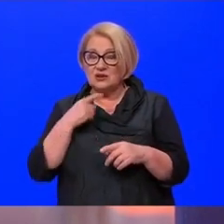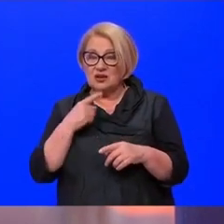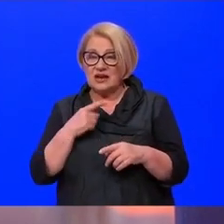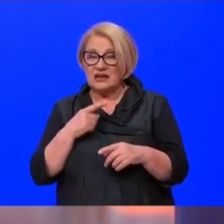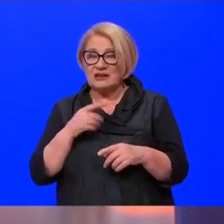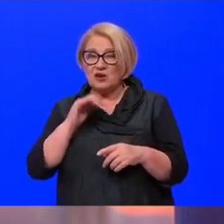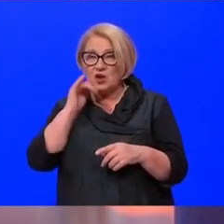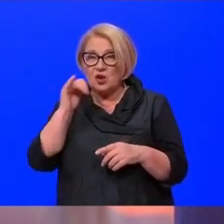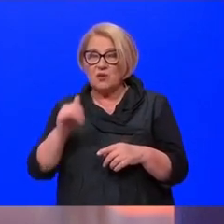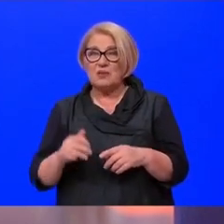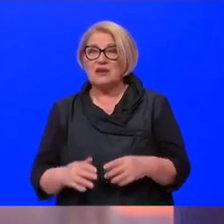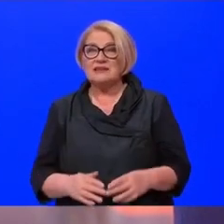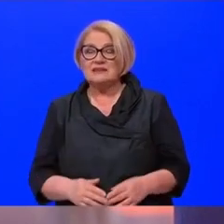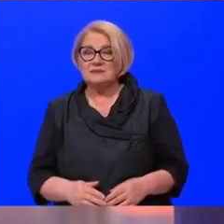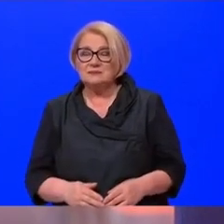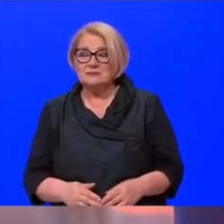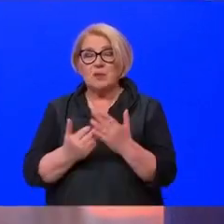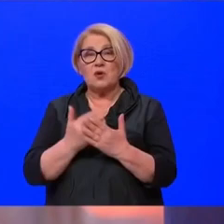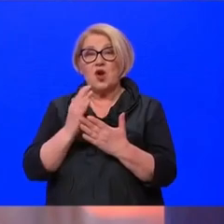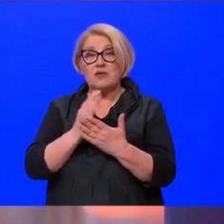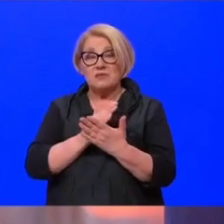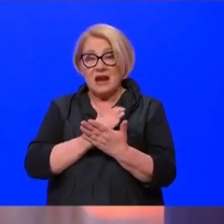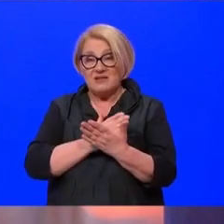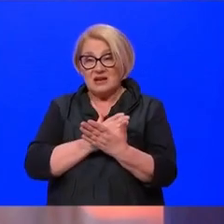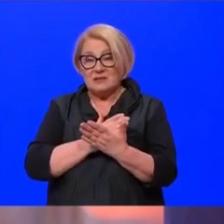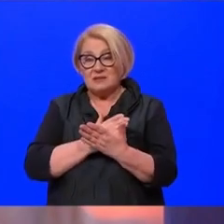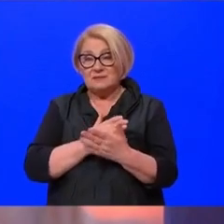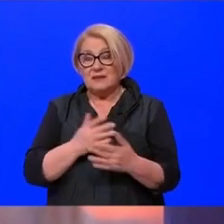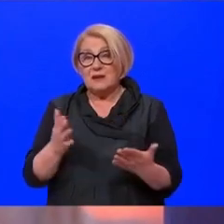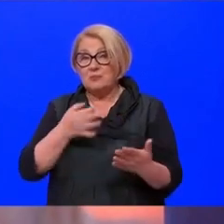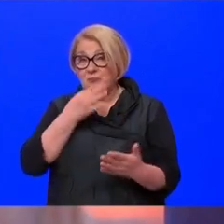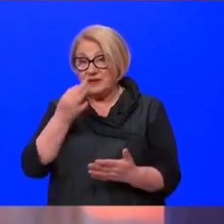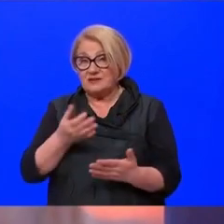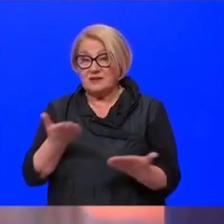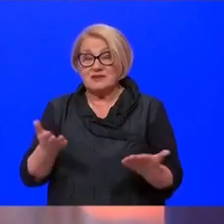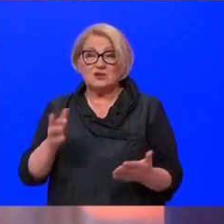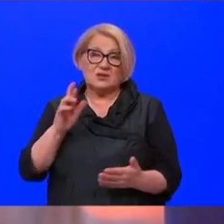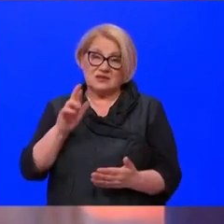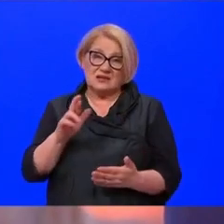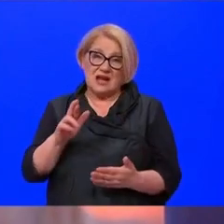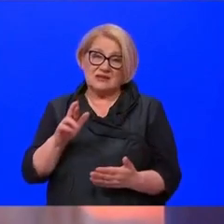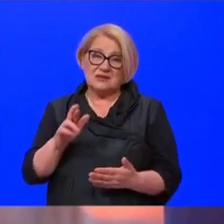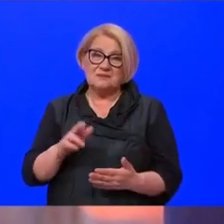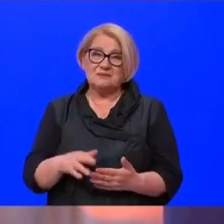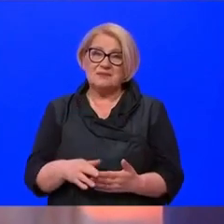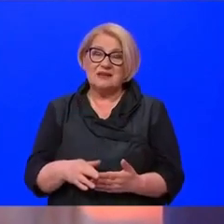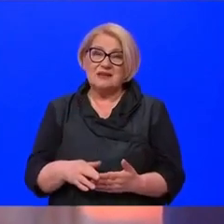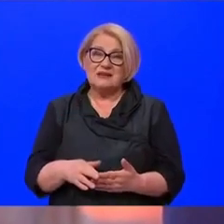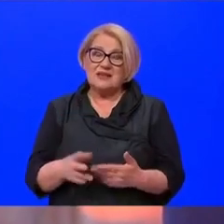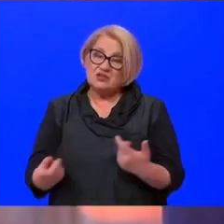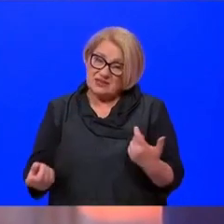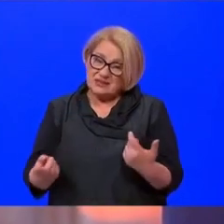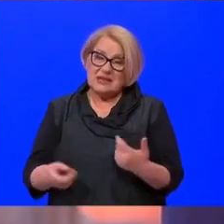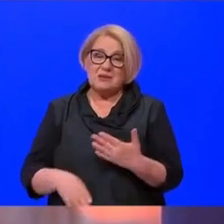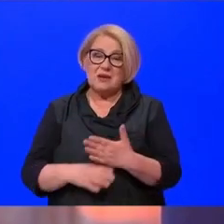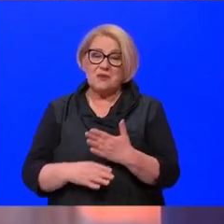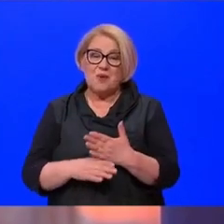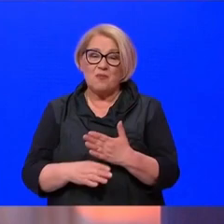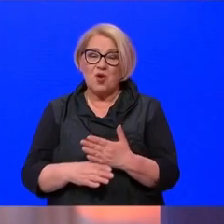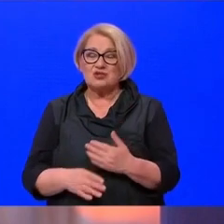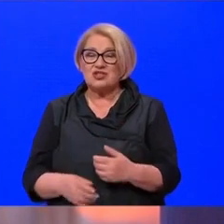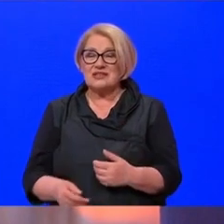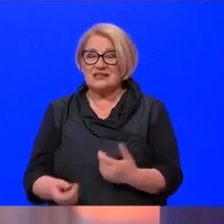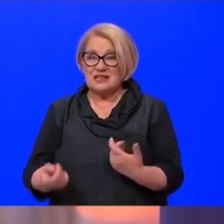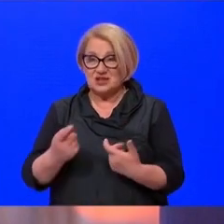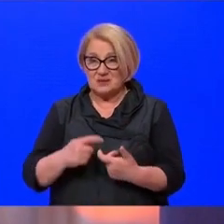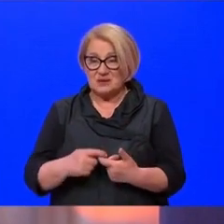išli? Pored naših Stipe. To vas pitam zato jer se nadam da ćete se pridružiti, da ćete se javiti i da će